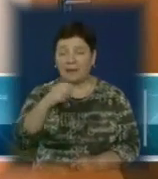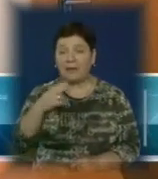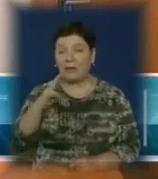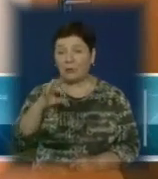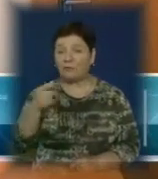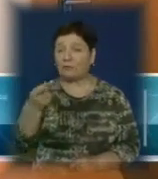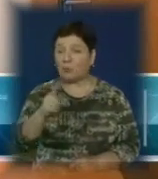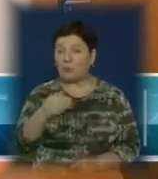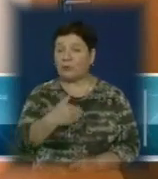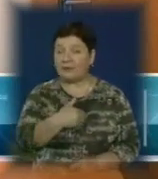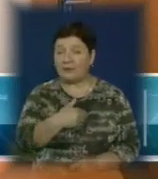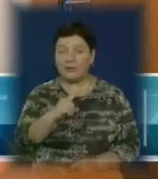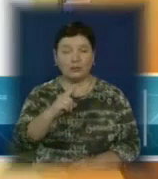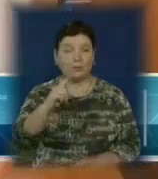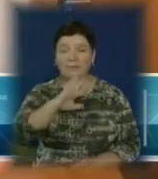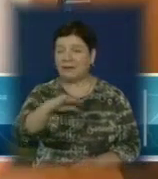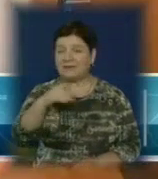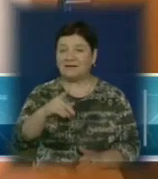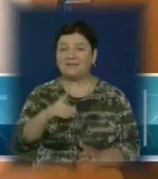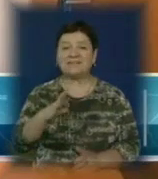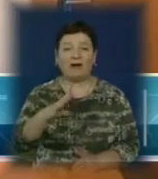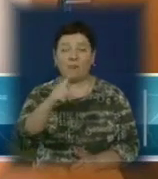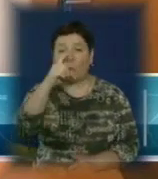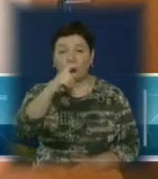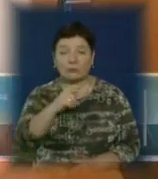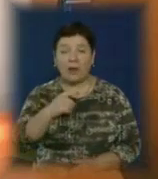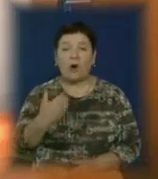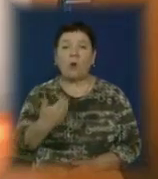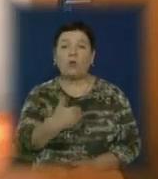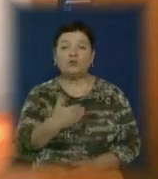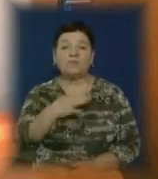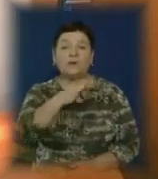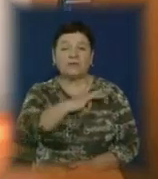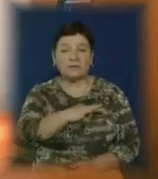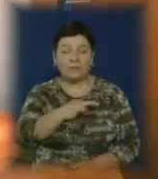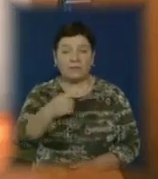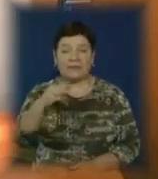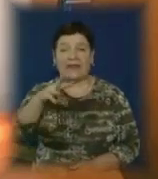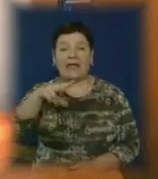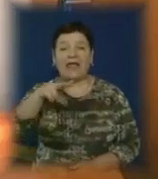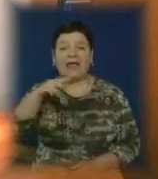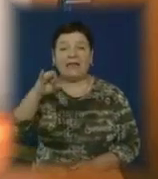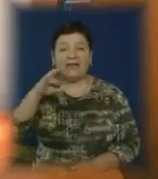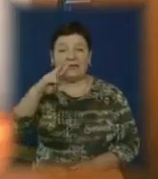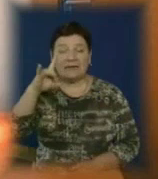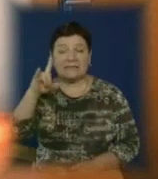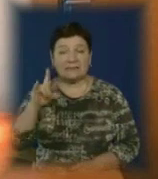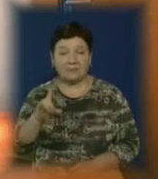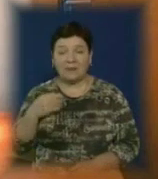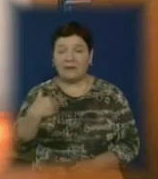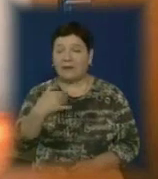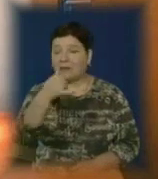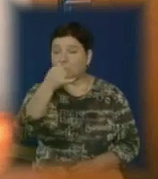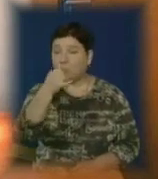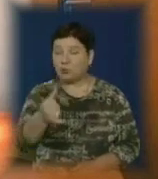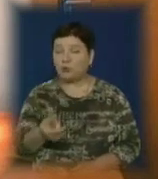переконатися у тому, що він не погіршився. Хотіла використовувати лінзи, потім зрозуміла, що лінзами користуватися я не зможу,